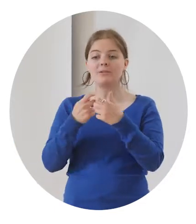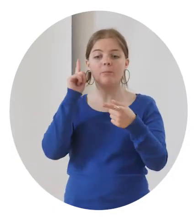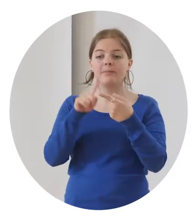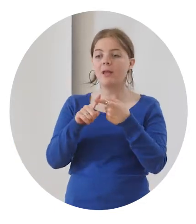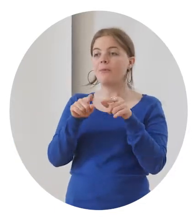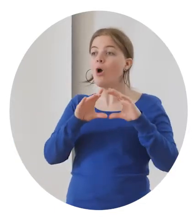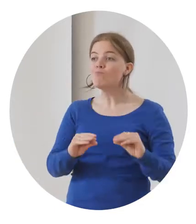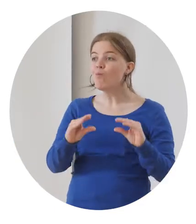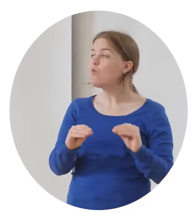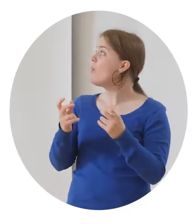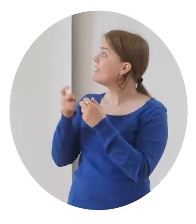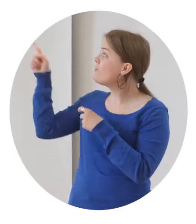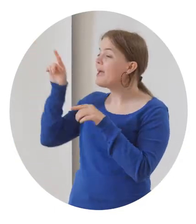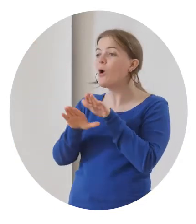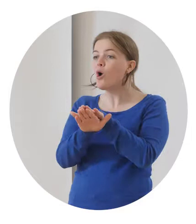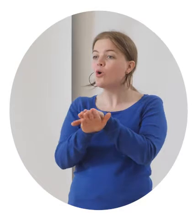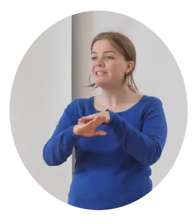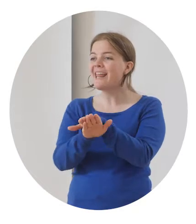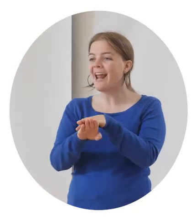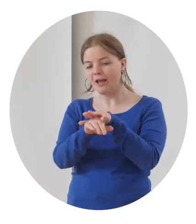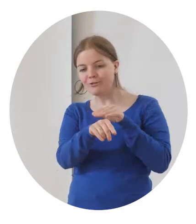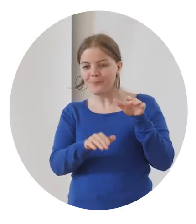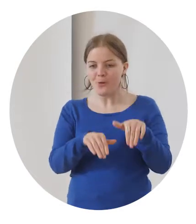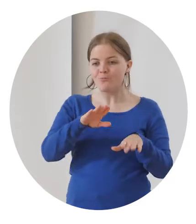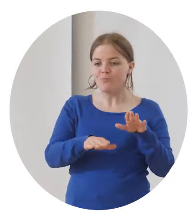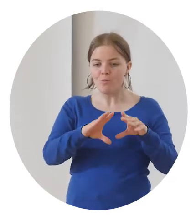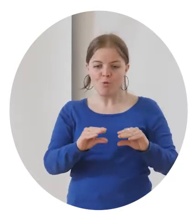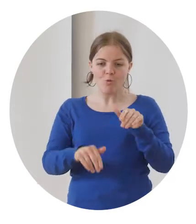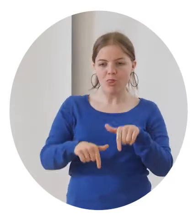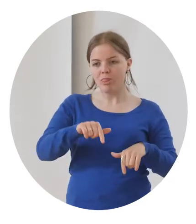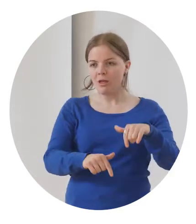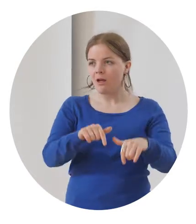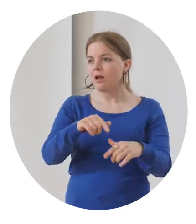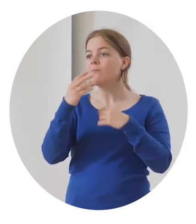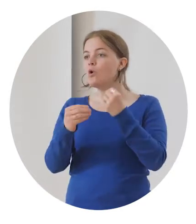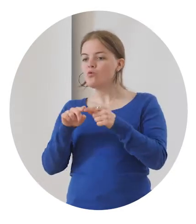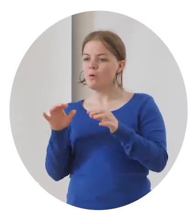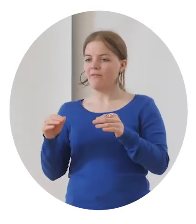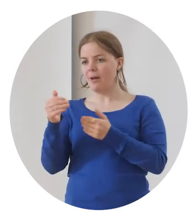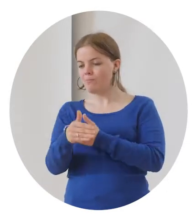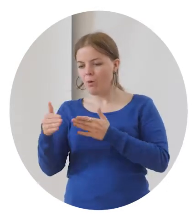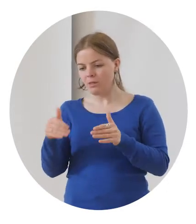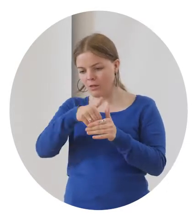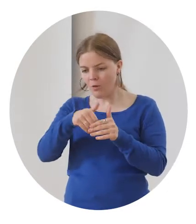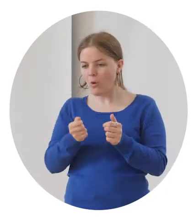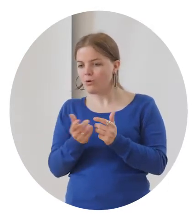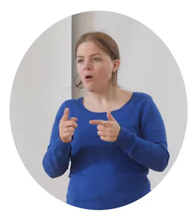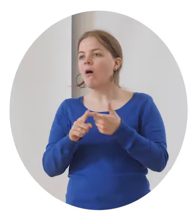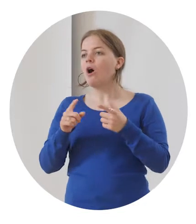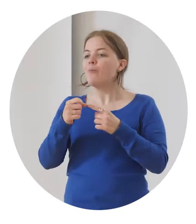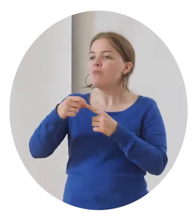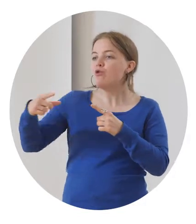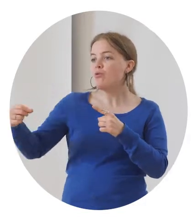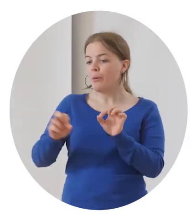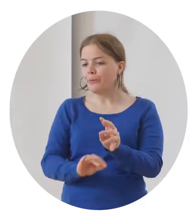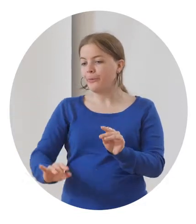la coccinelle, dans des boîtes où on va multiplier la sensation au niveau proprioceptif, des plumes, du sable,